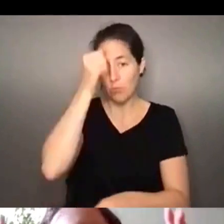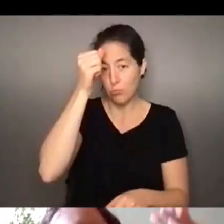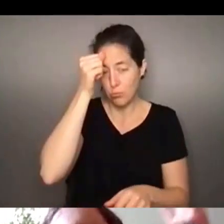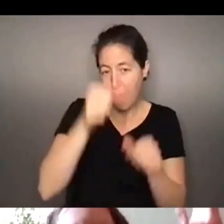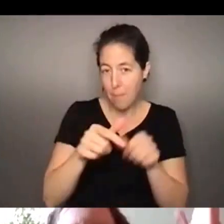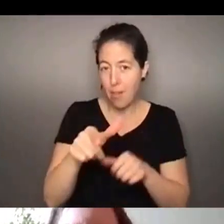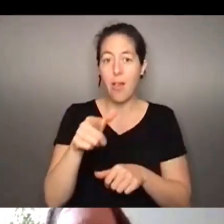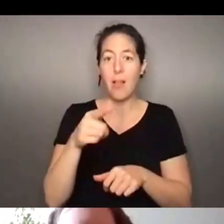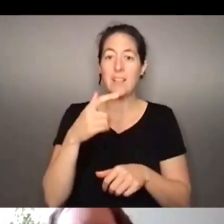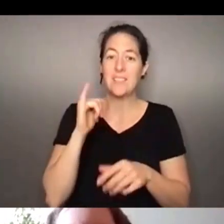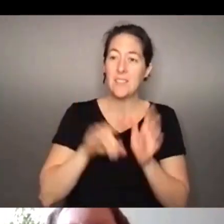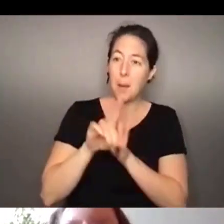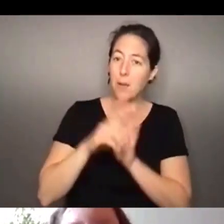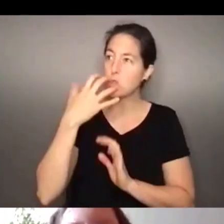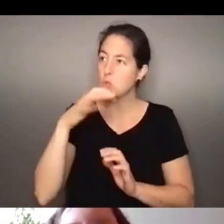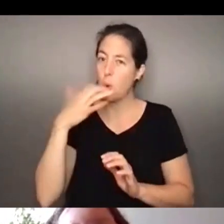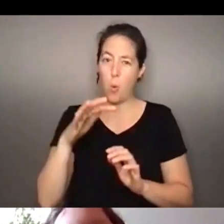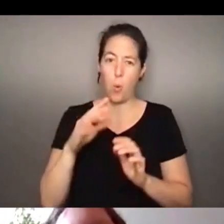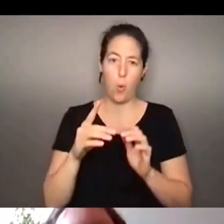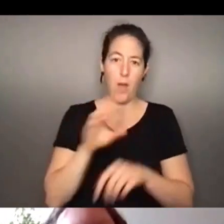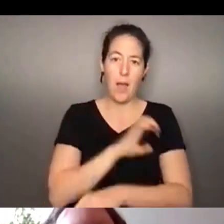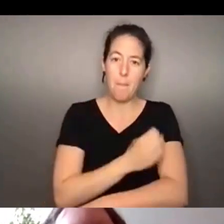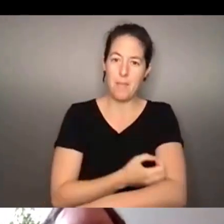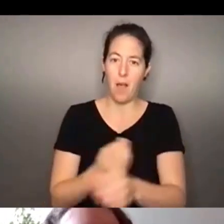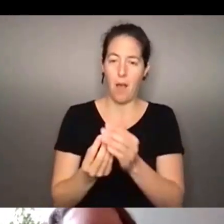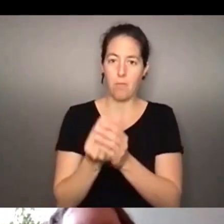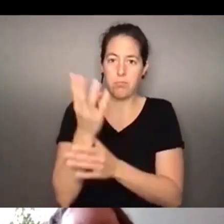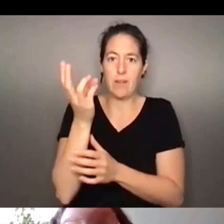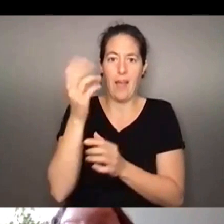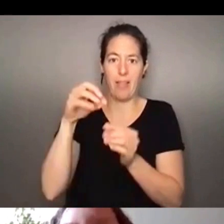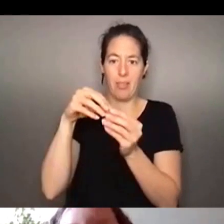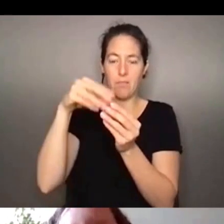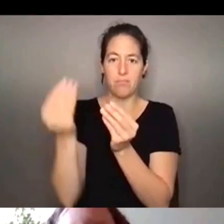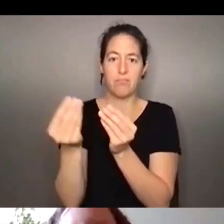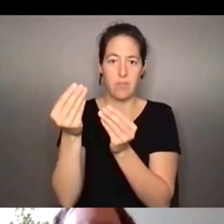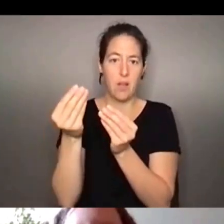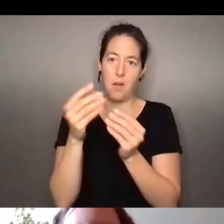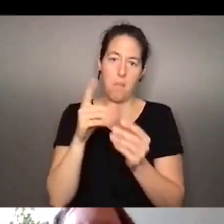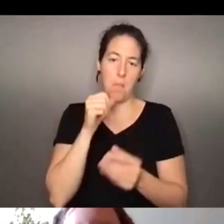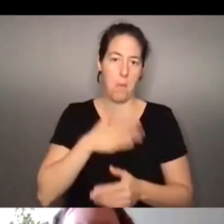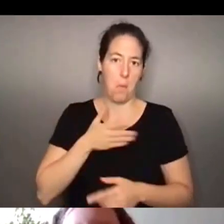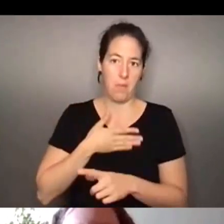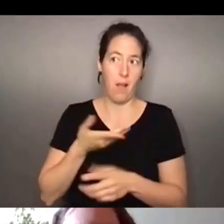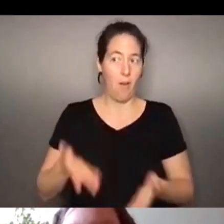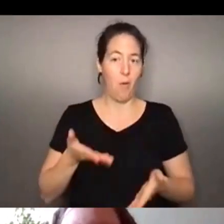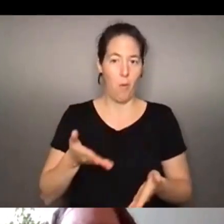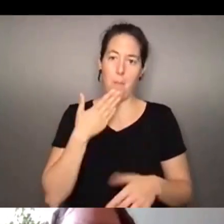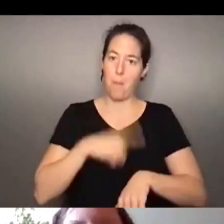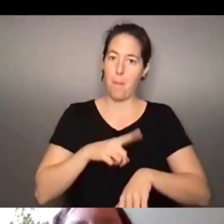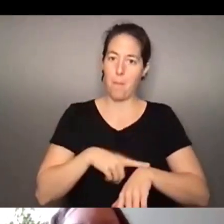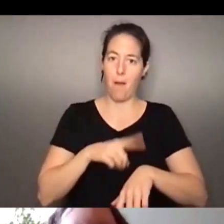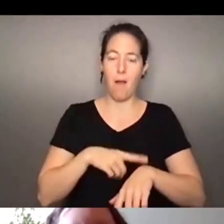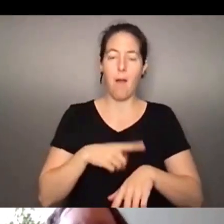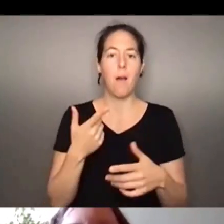comme monter en graines, il ne sera pas heureux. Alors, on peut maintenant le faire parce que les temps sont moins durs